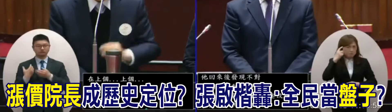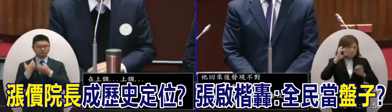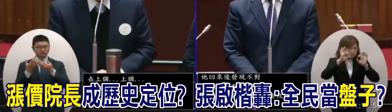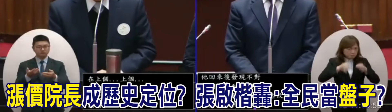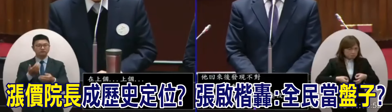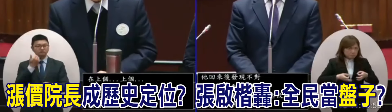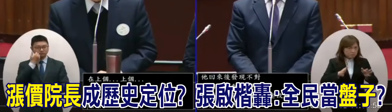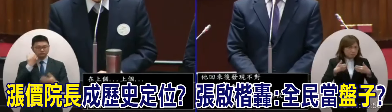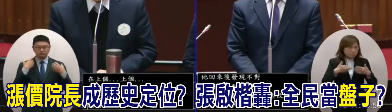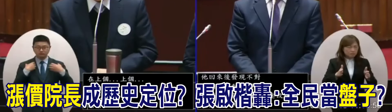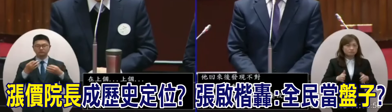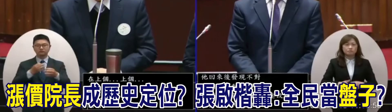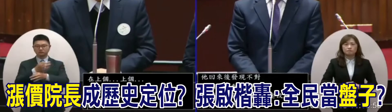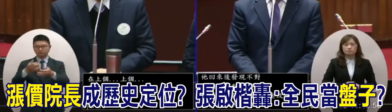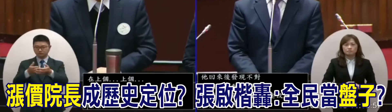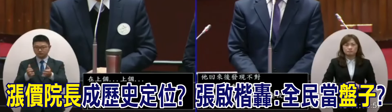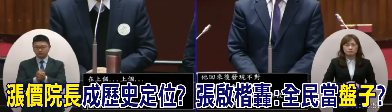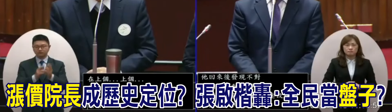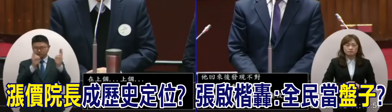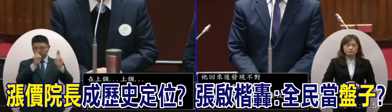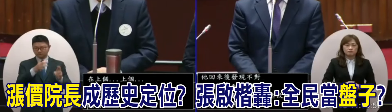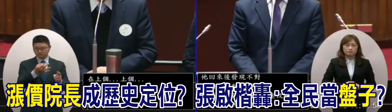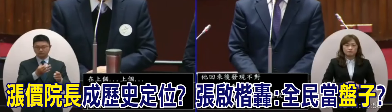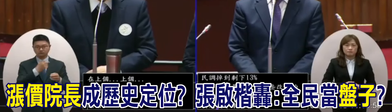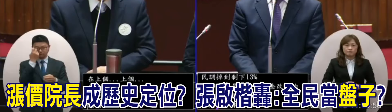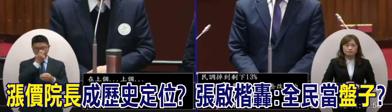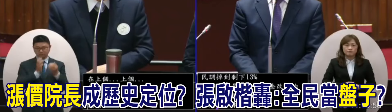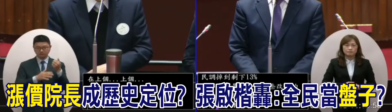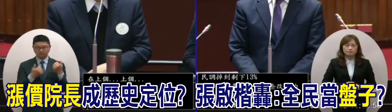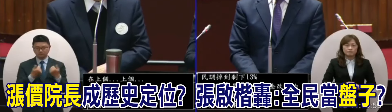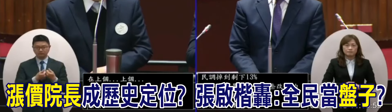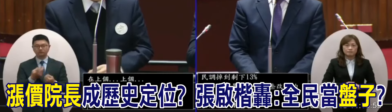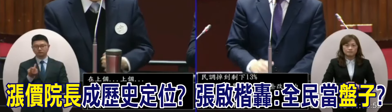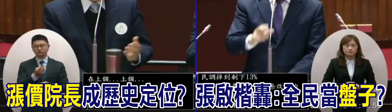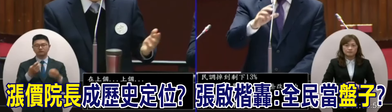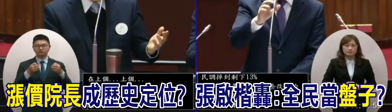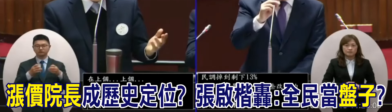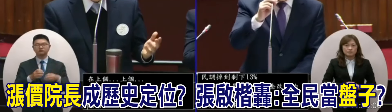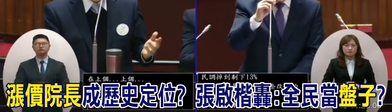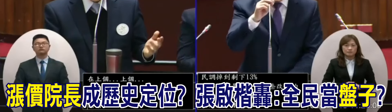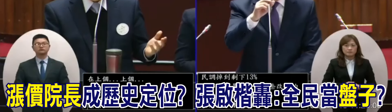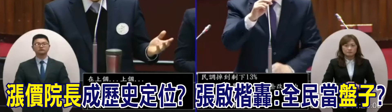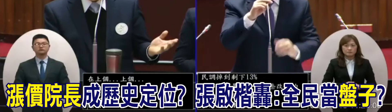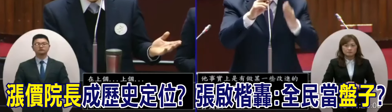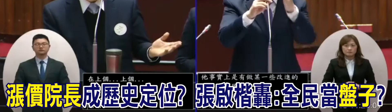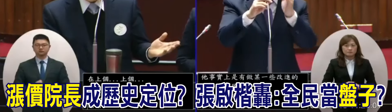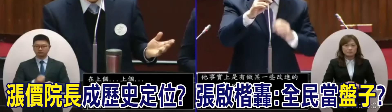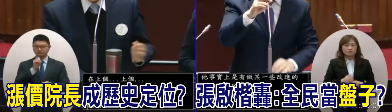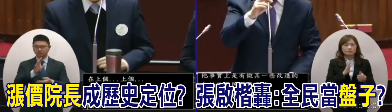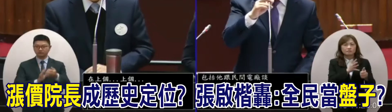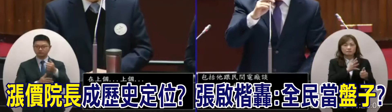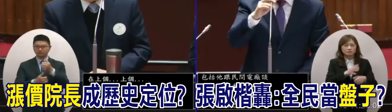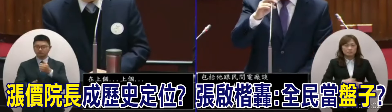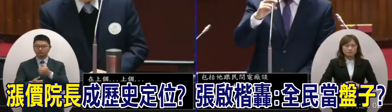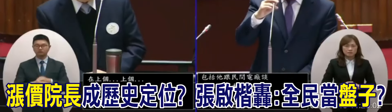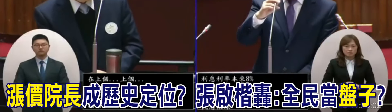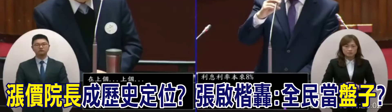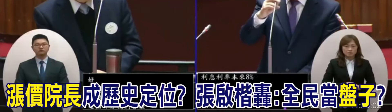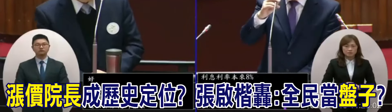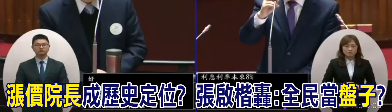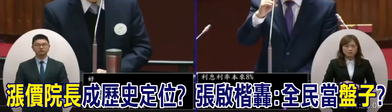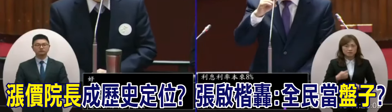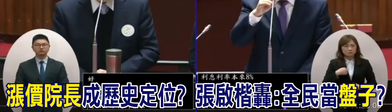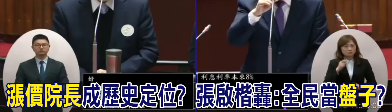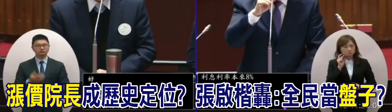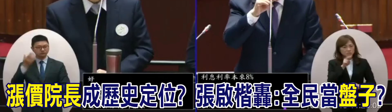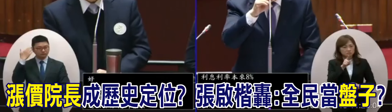有我们电价的审议委员会来讨论了。 不跟委员 请教一下， 我们请部长。 那因为 在